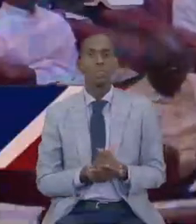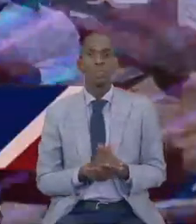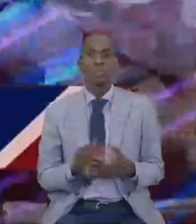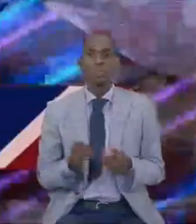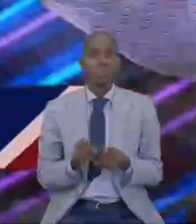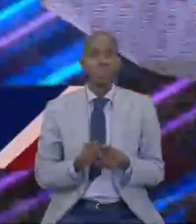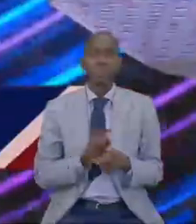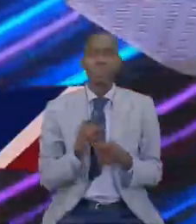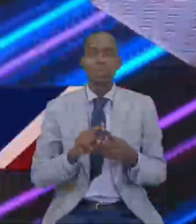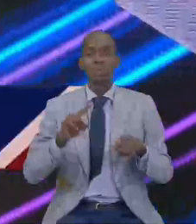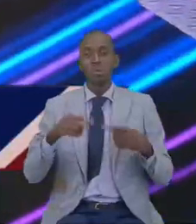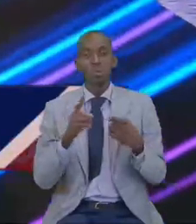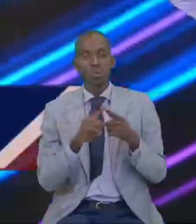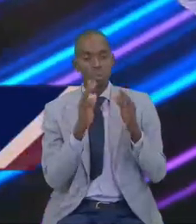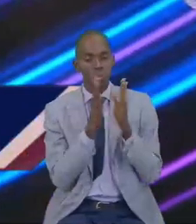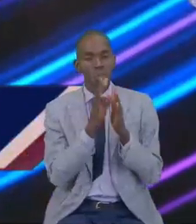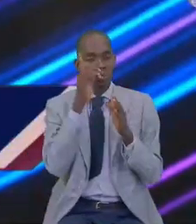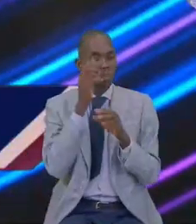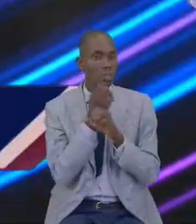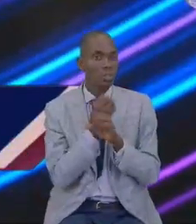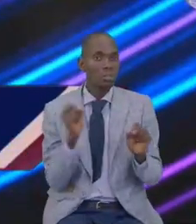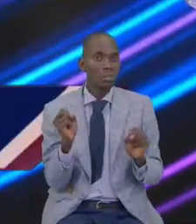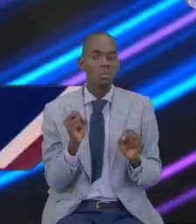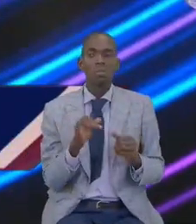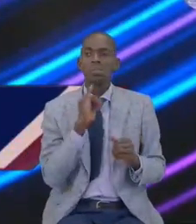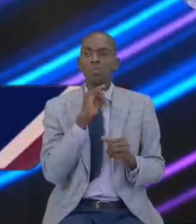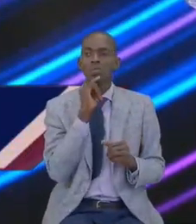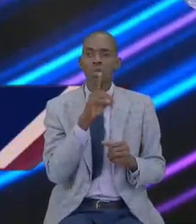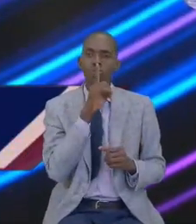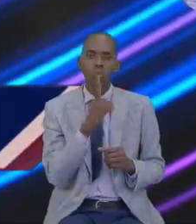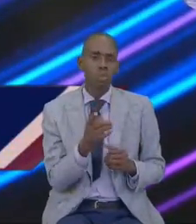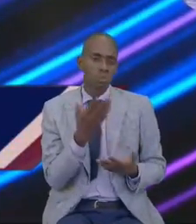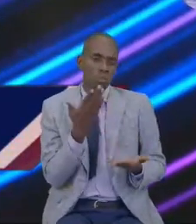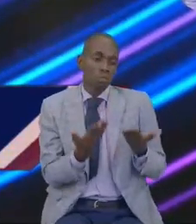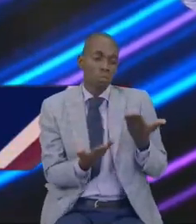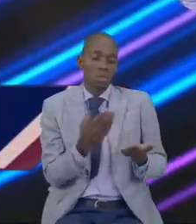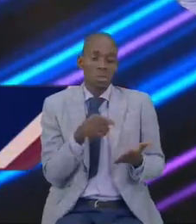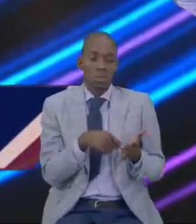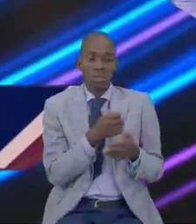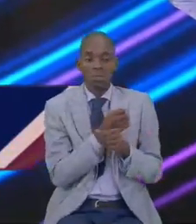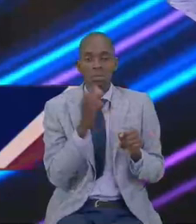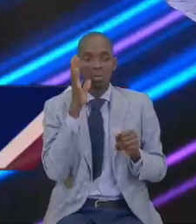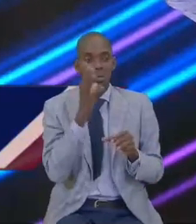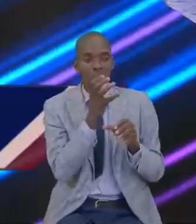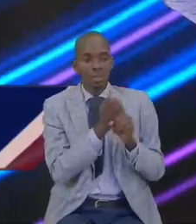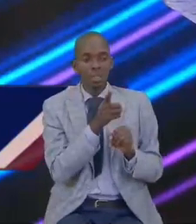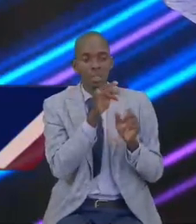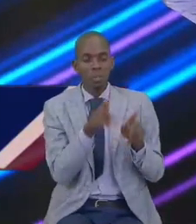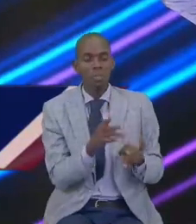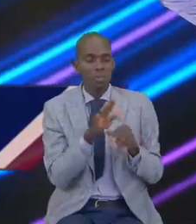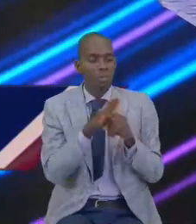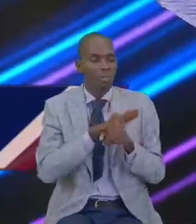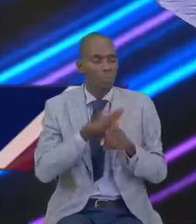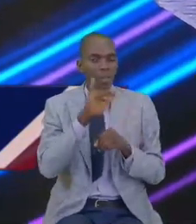va prier pour le salut, il n'est même pas très sûr si ce salut-là va il va le sortir vraiment